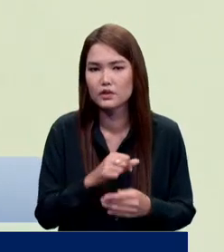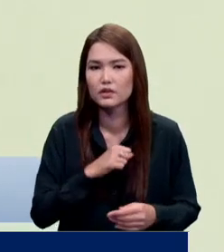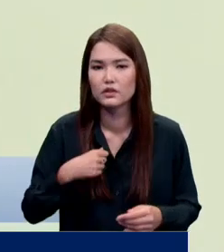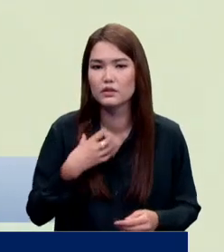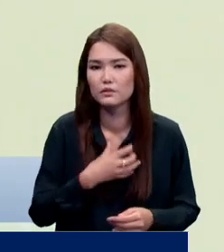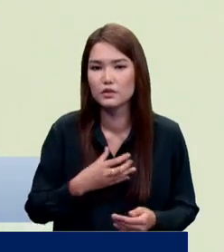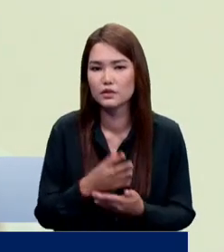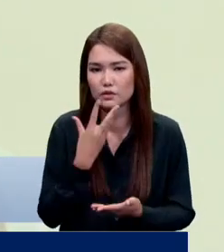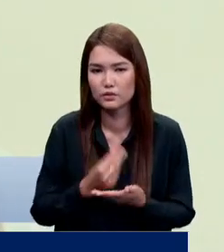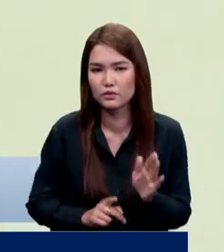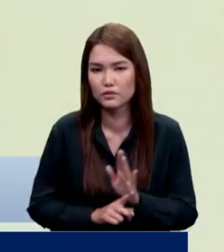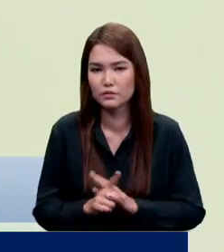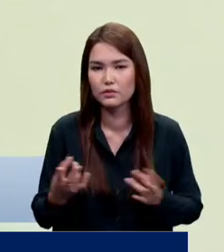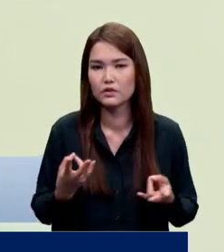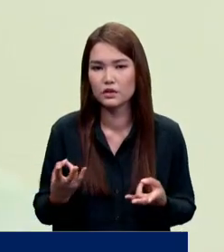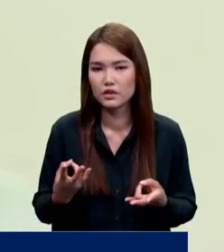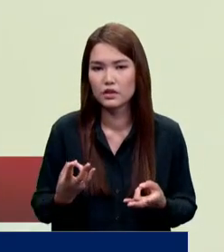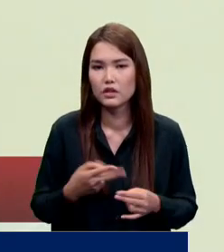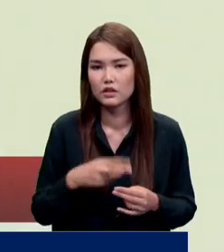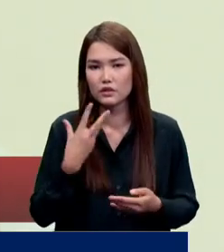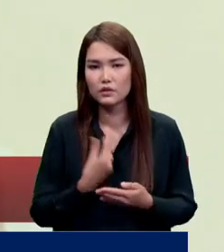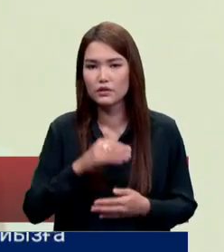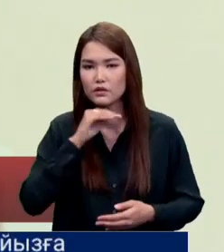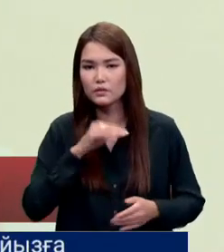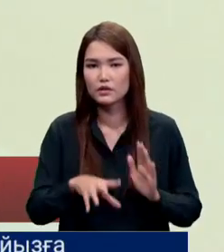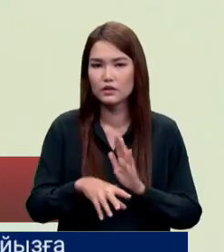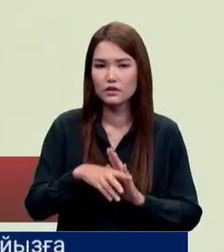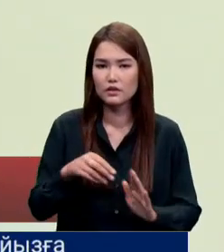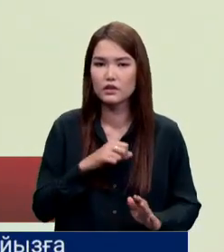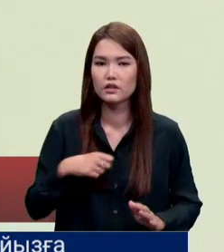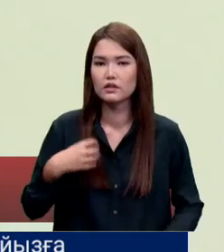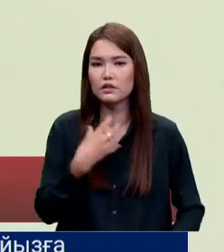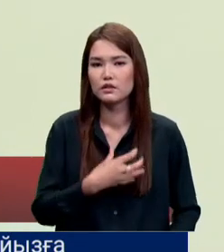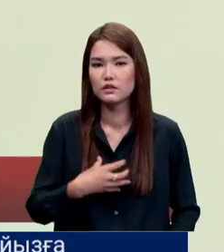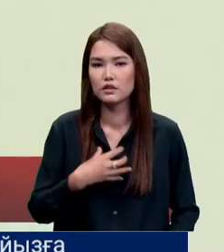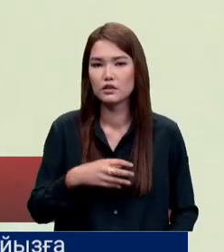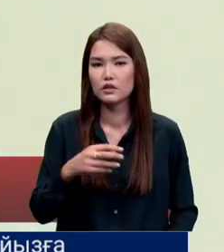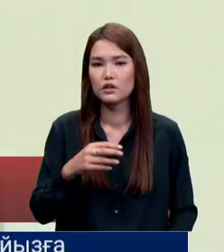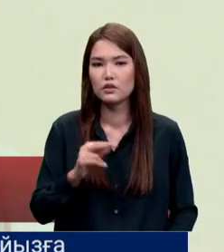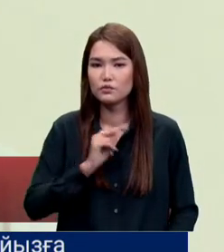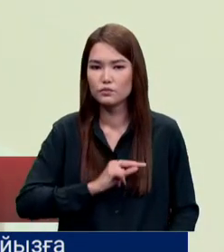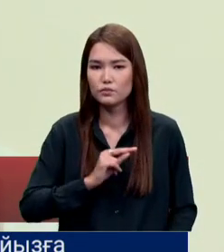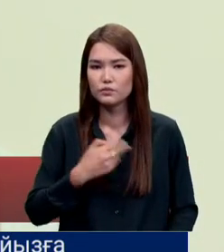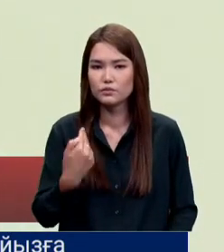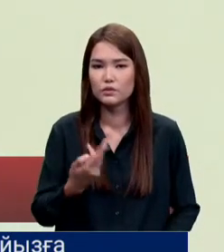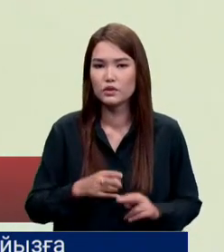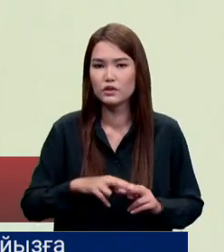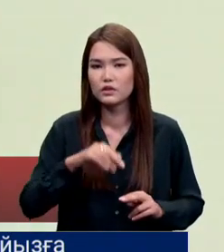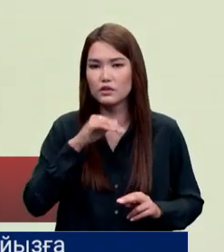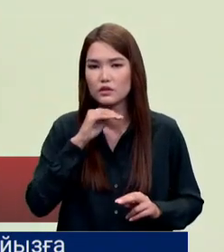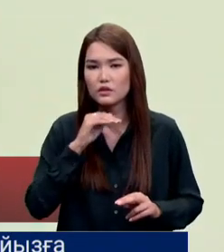бірінші өзінен бастау керек. Бұл мамандық таңдаудың ең маңызды, яғни құпиясы, яғни бұл